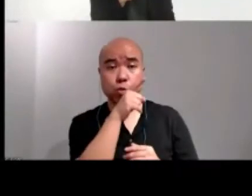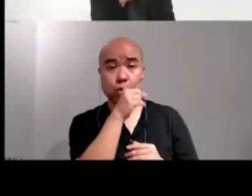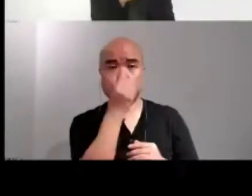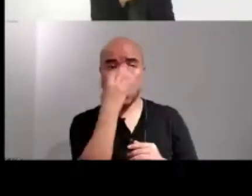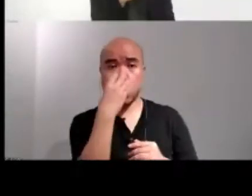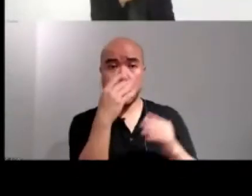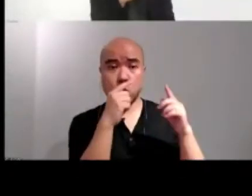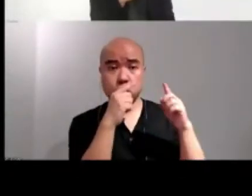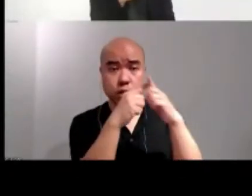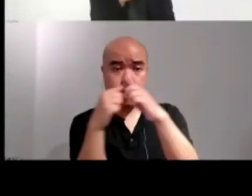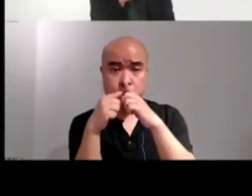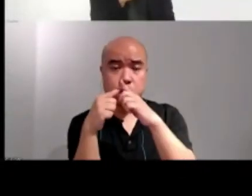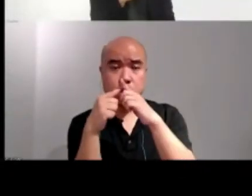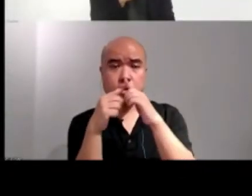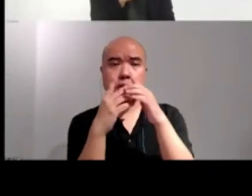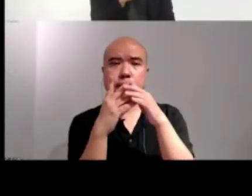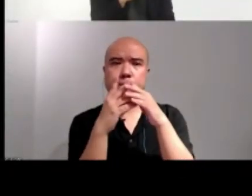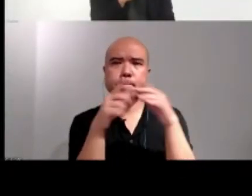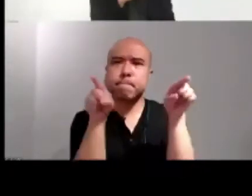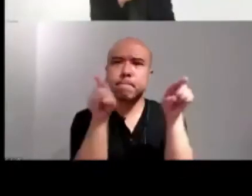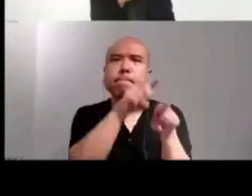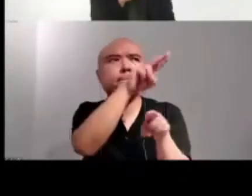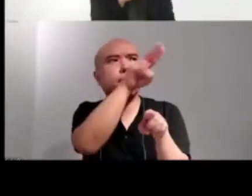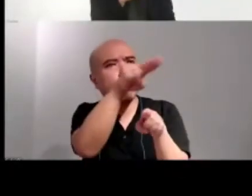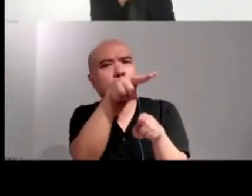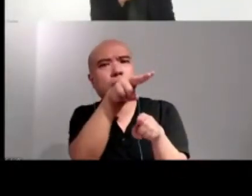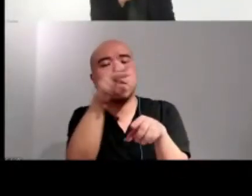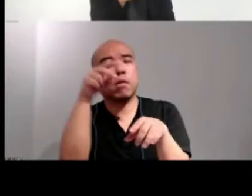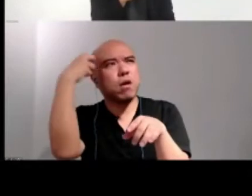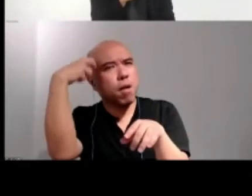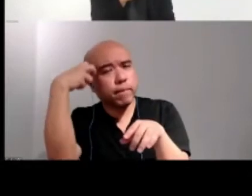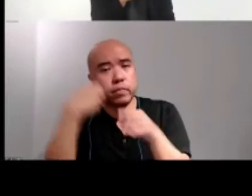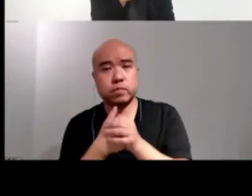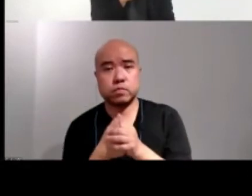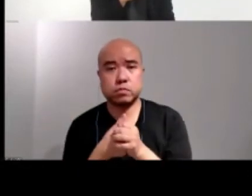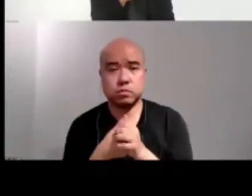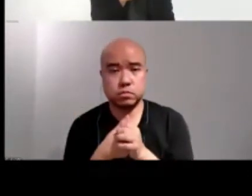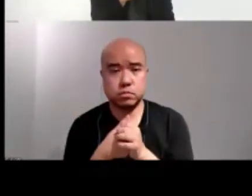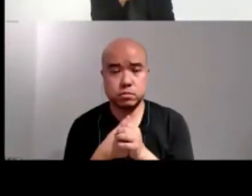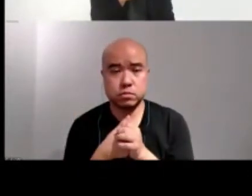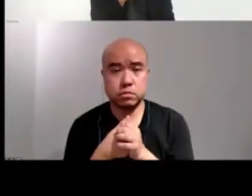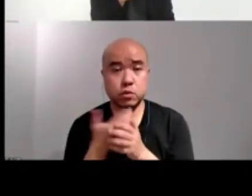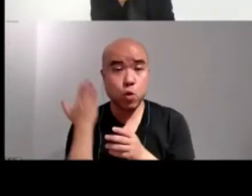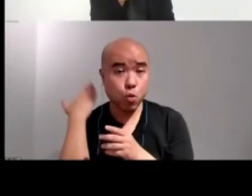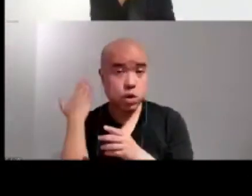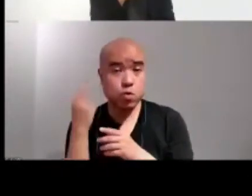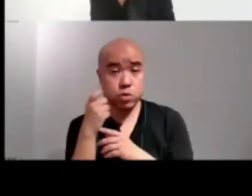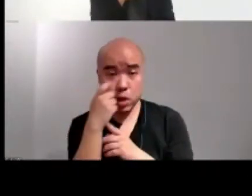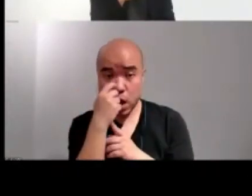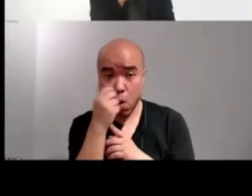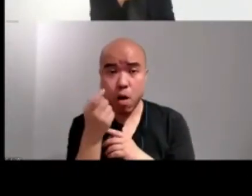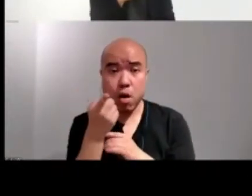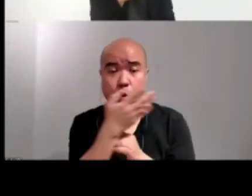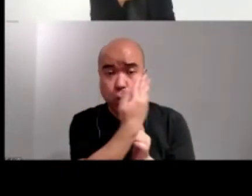理解、去了解同埋去探討呢個問題。最後我哋亦都走上年，我哋去咗倫敦去做一個策